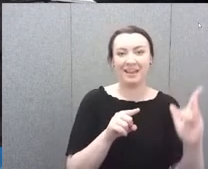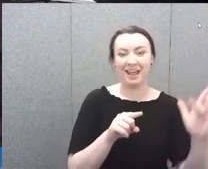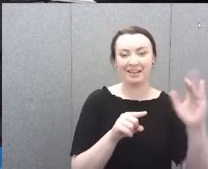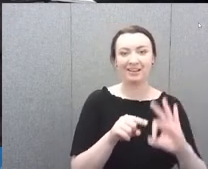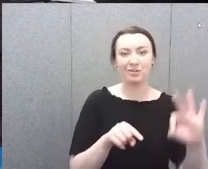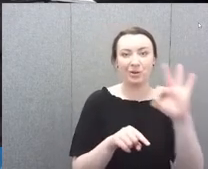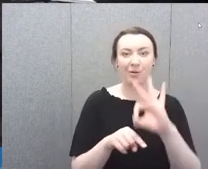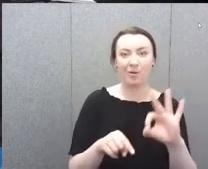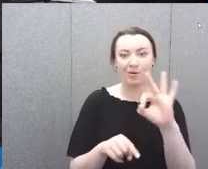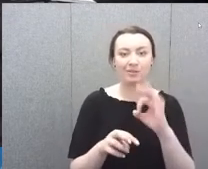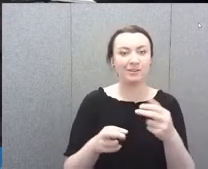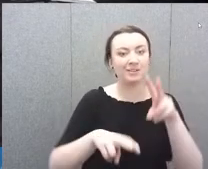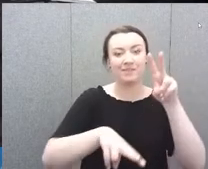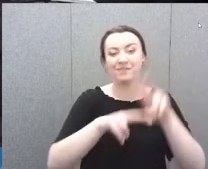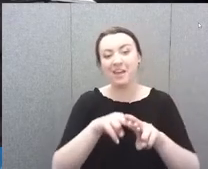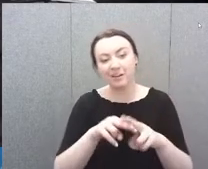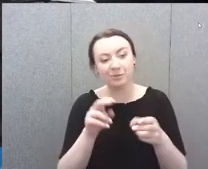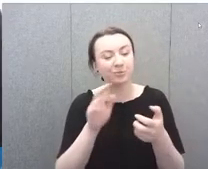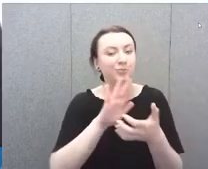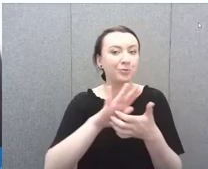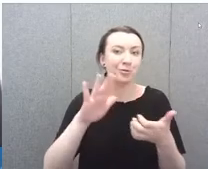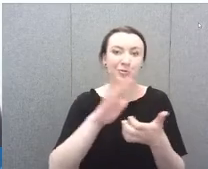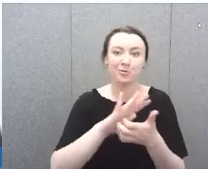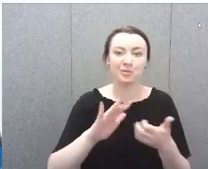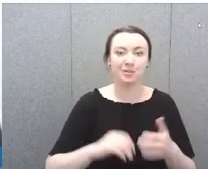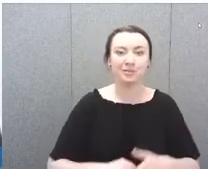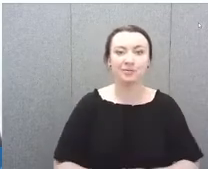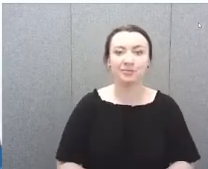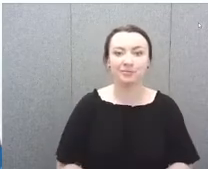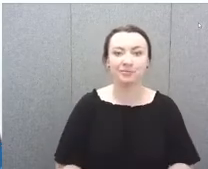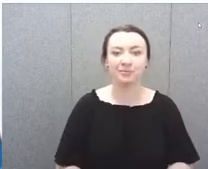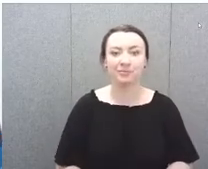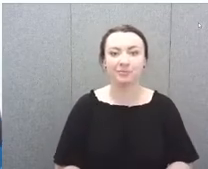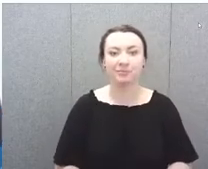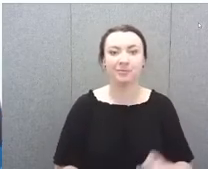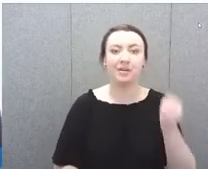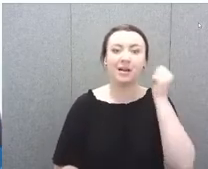большой объем работы. На этом позвольте мне